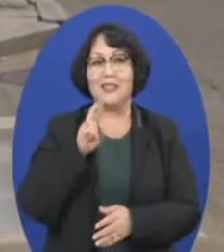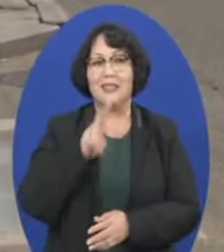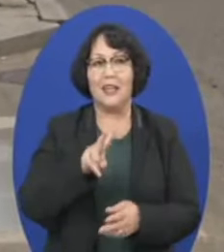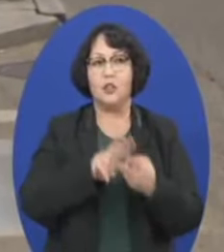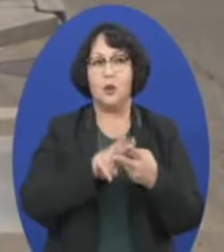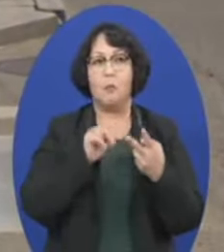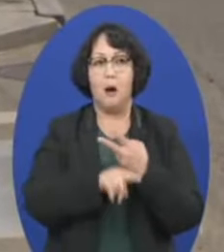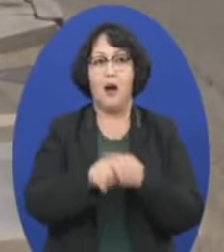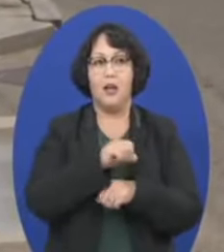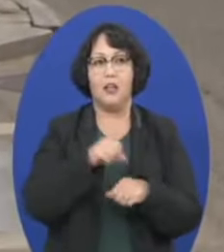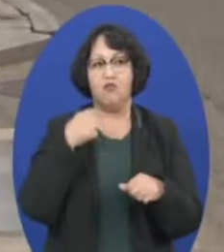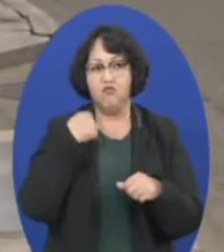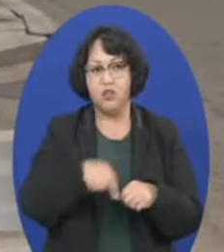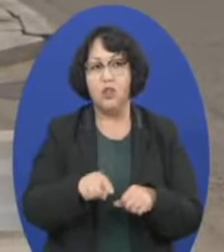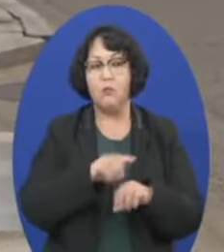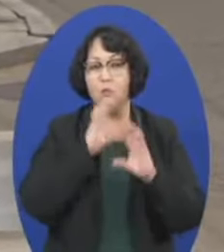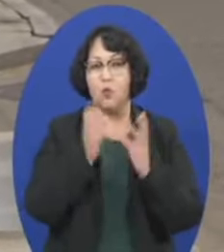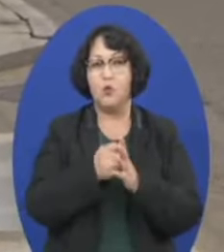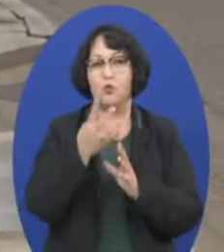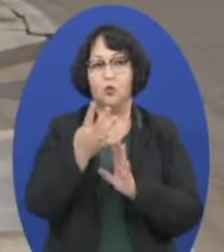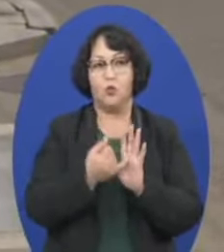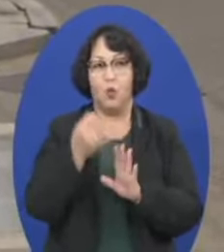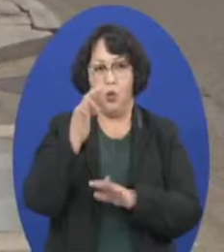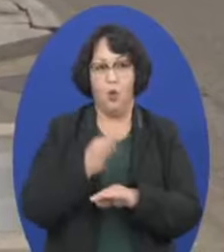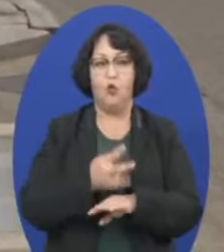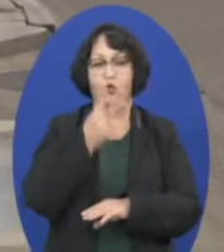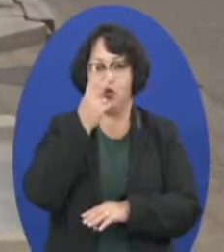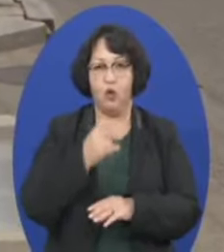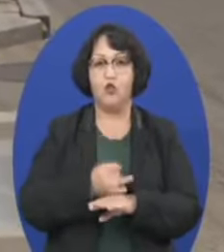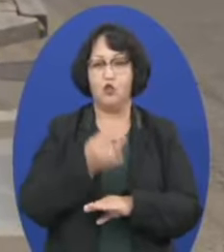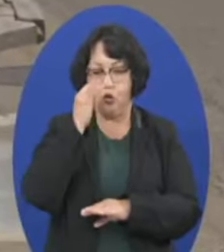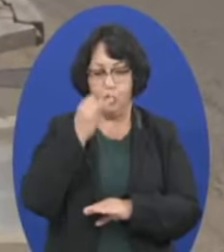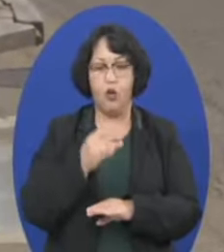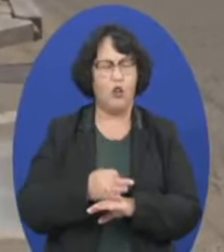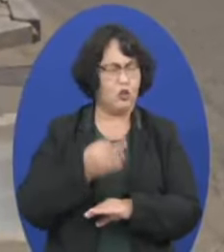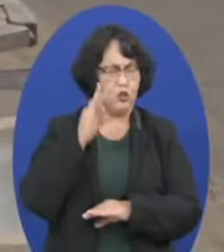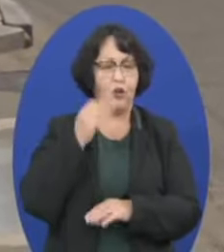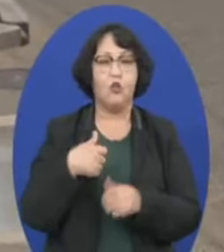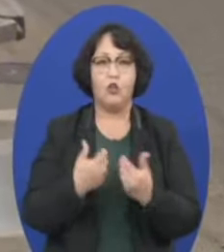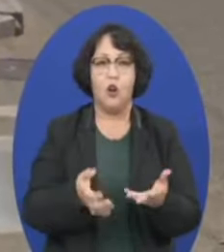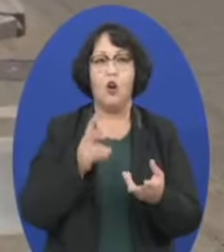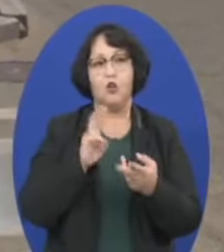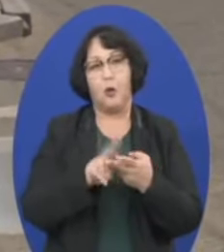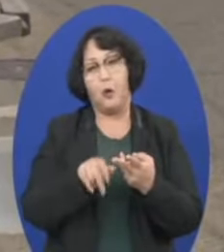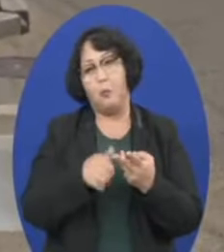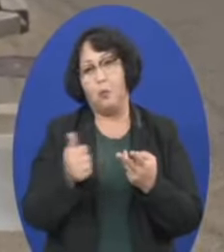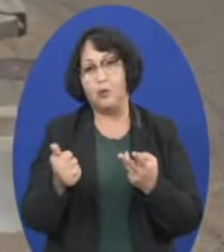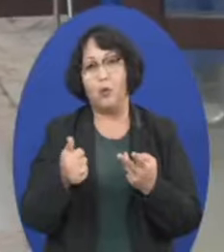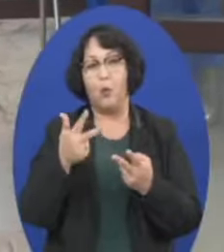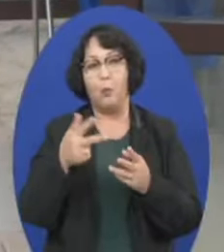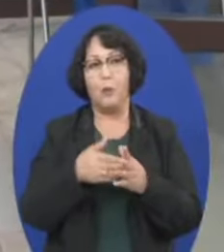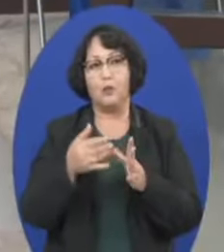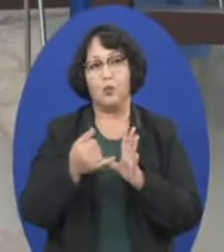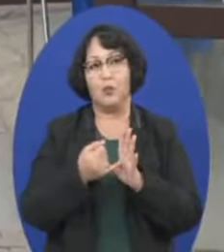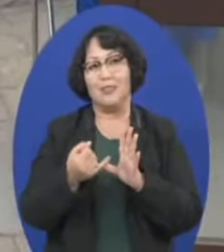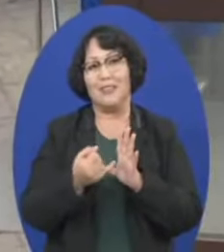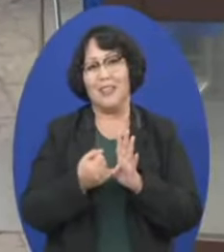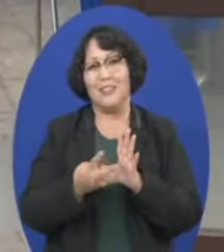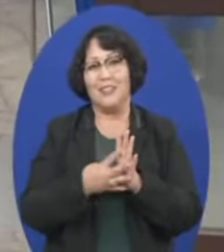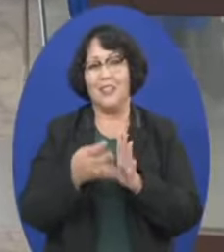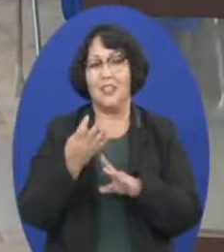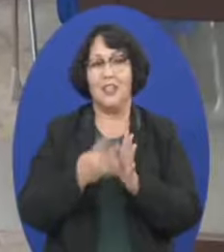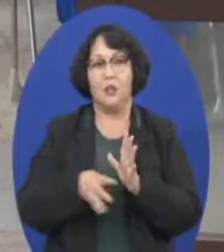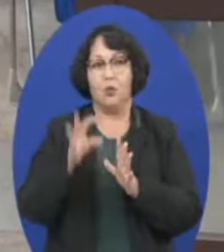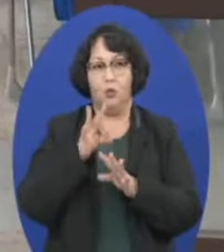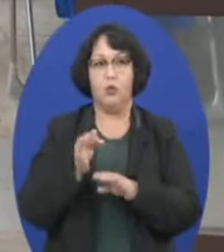нийт ял эдэлж байгаа иргэдийн 46% өршөөлт хамруулсан бол хорихоос өөр төрлийн ял шийдгүүлсэн 3669 ялтны